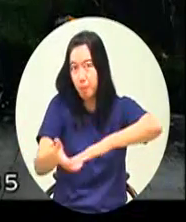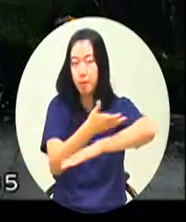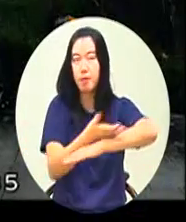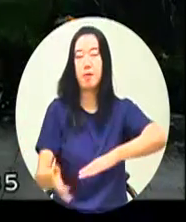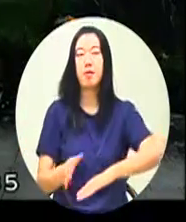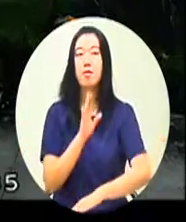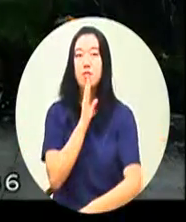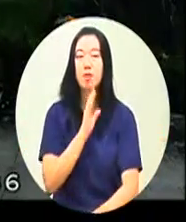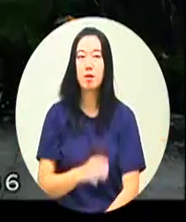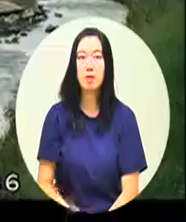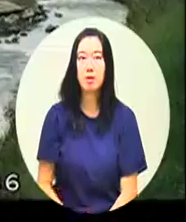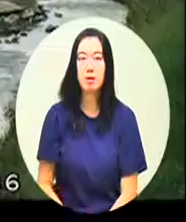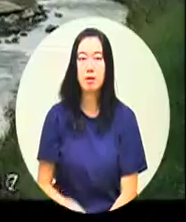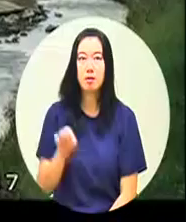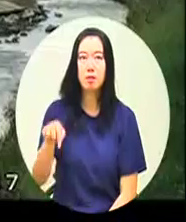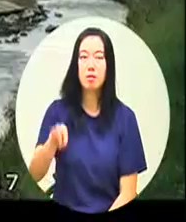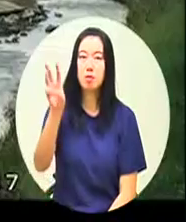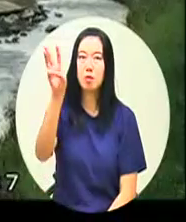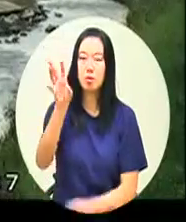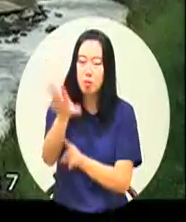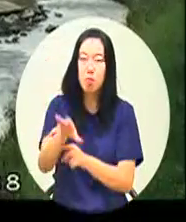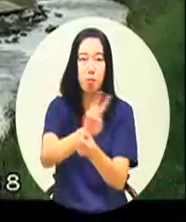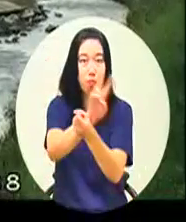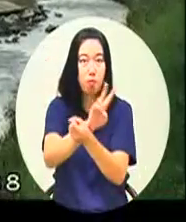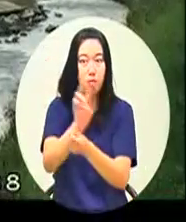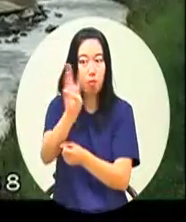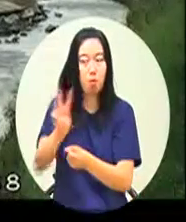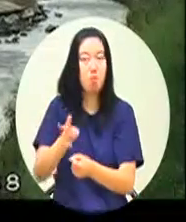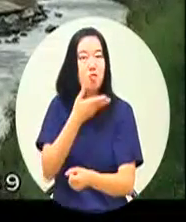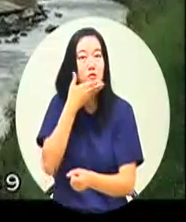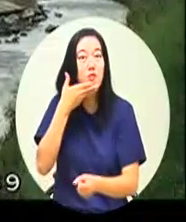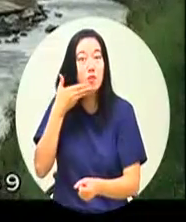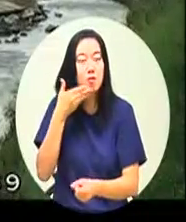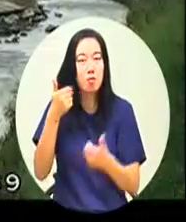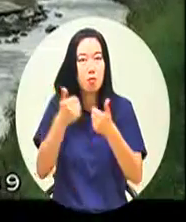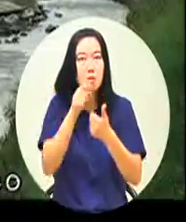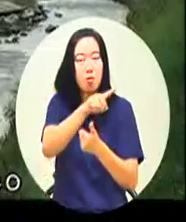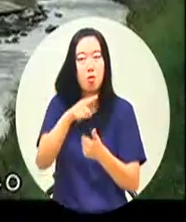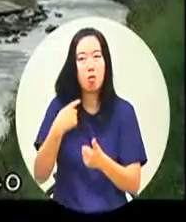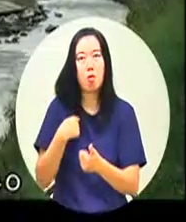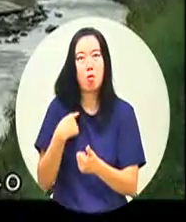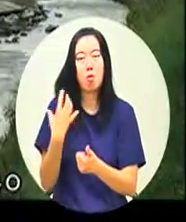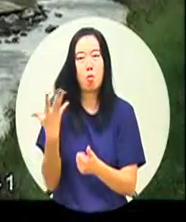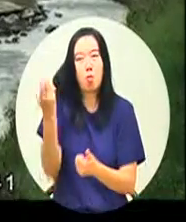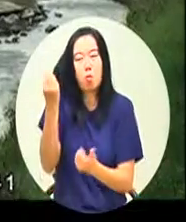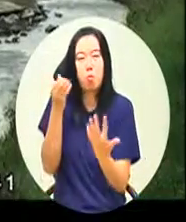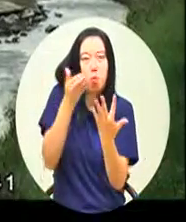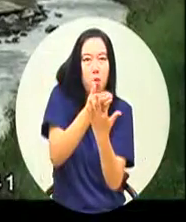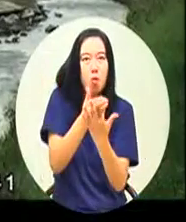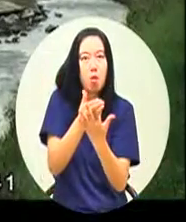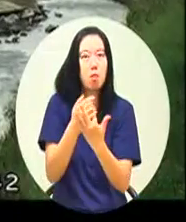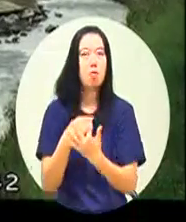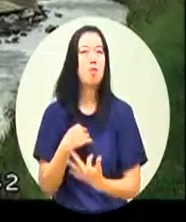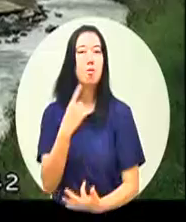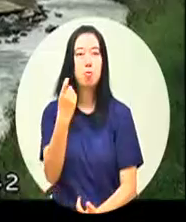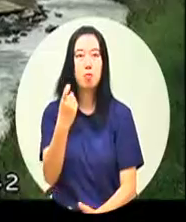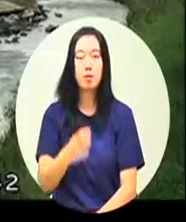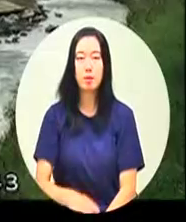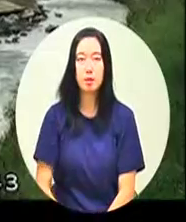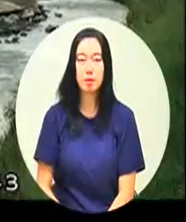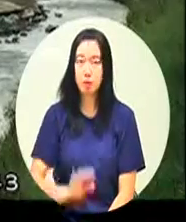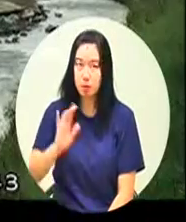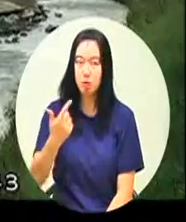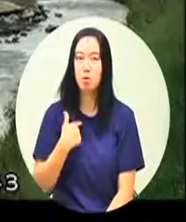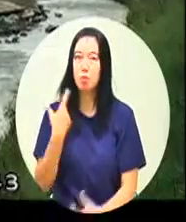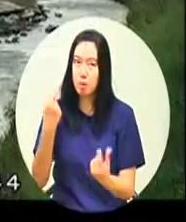是又是农田水利会的安无权，因的迄是因的产权嘛。但是俺嘛是